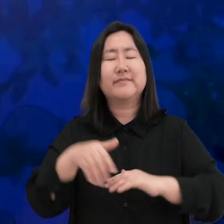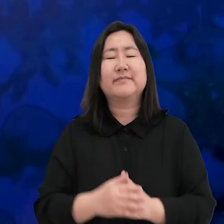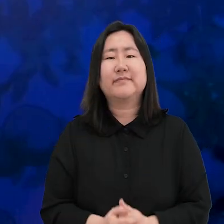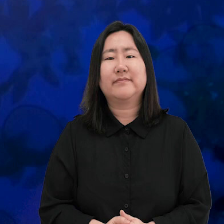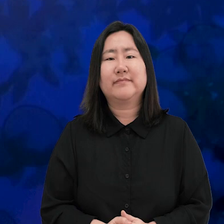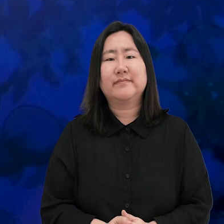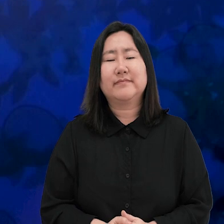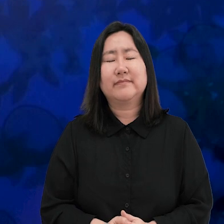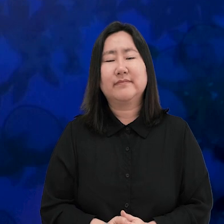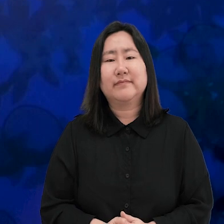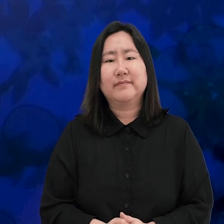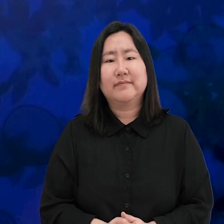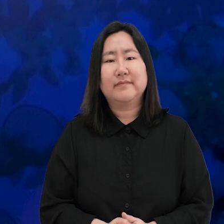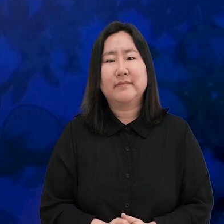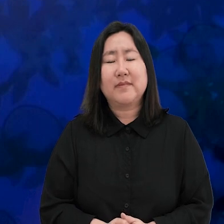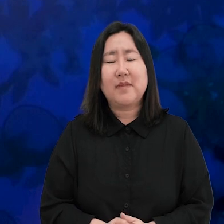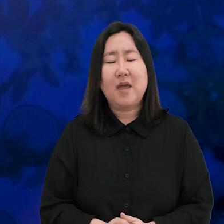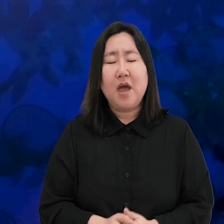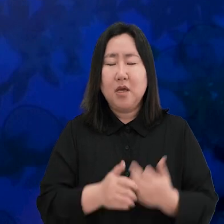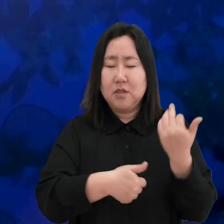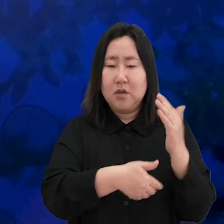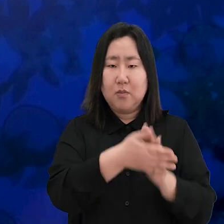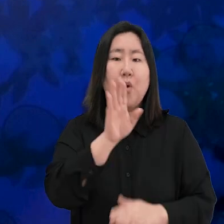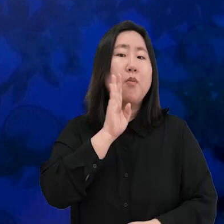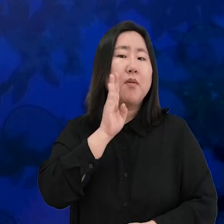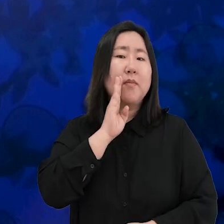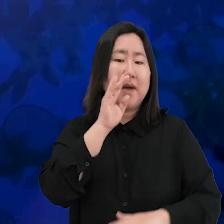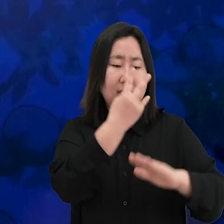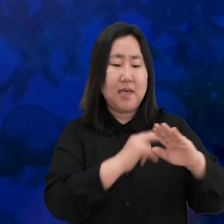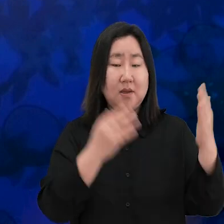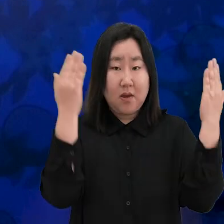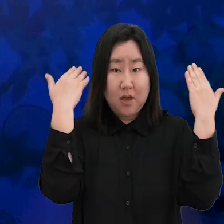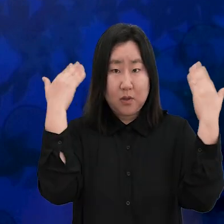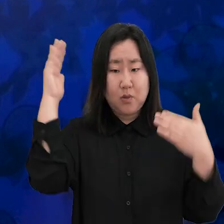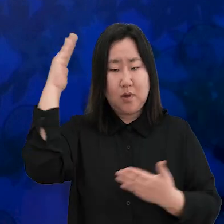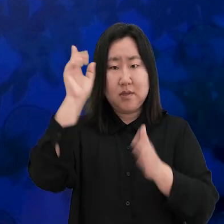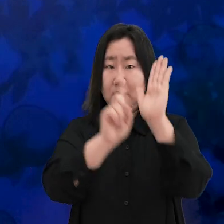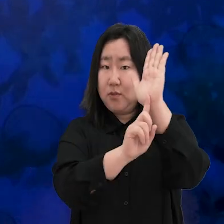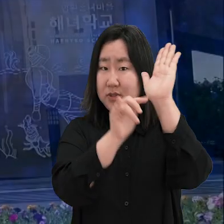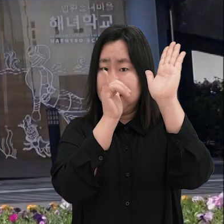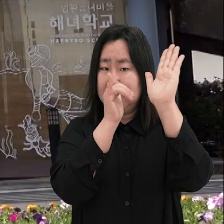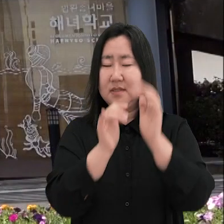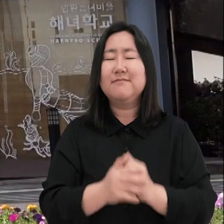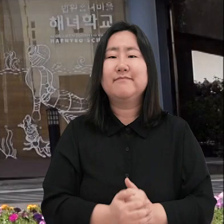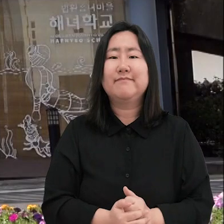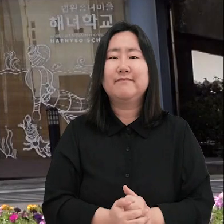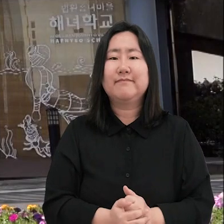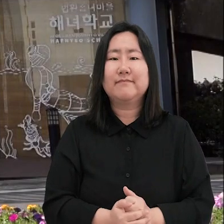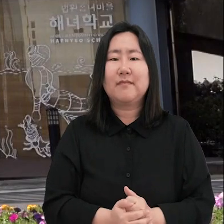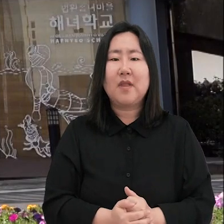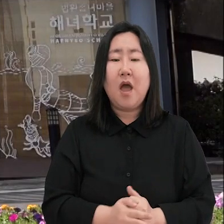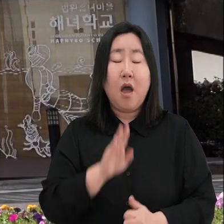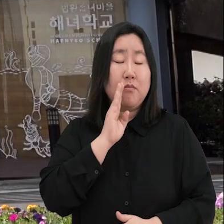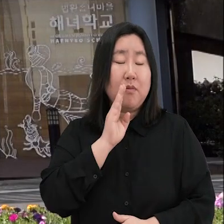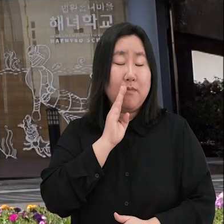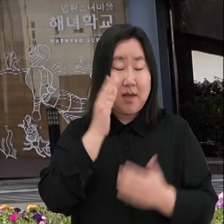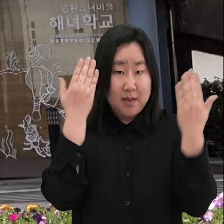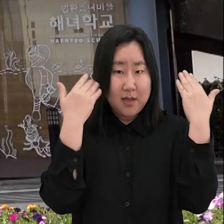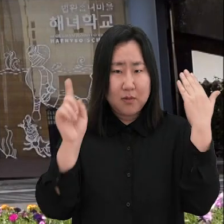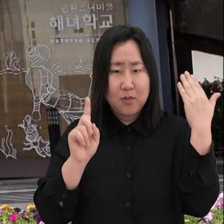계획입니다 서귀포 법한 여학교에서 새내기 교육생을 모집합니다 서기포 법한